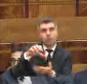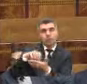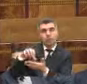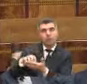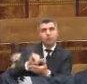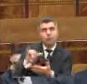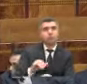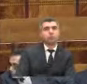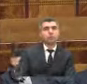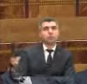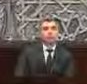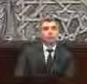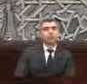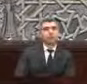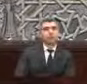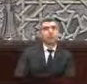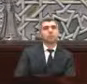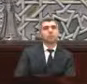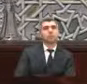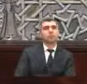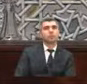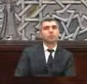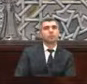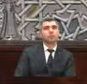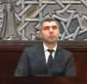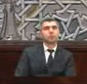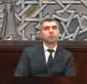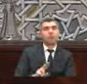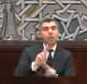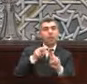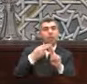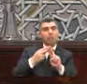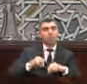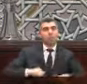وشكرا. شكرا السيد النائب. تفضلوا السيد الوزير الجواب.